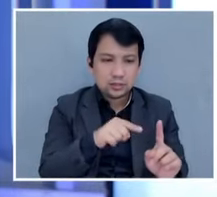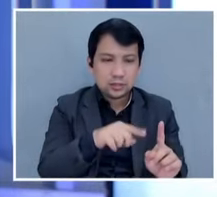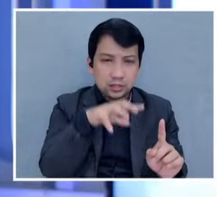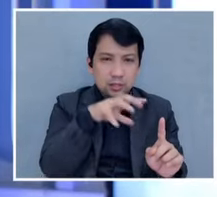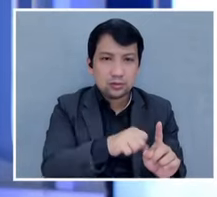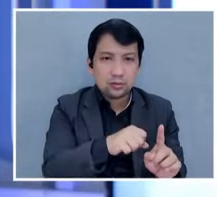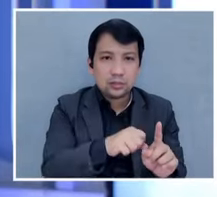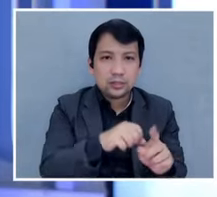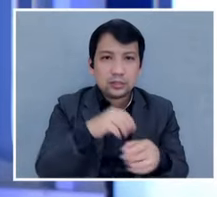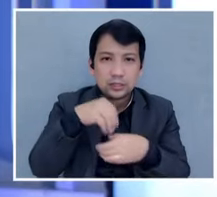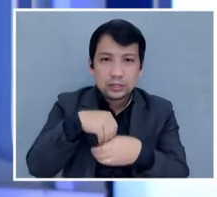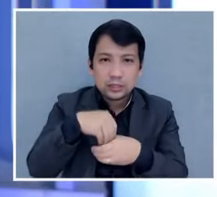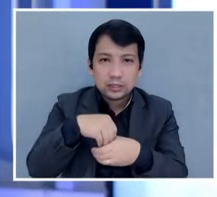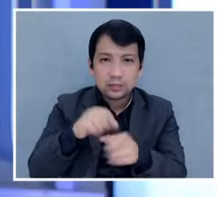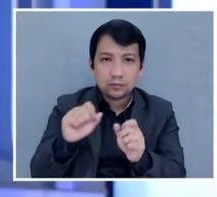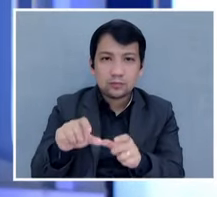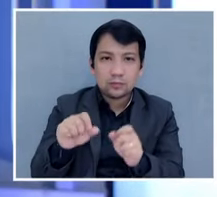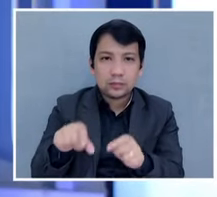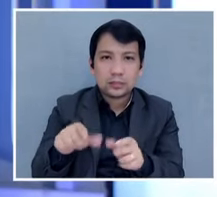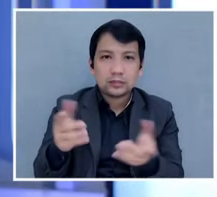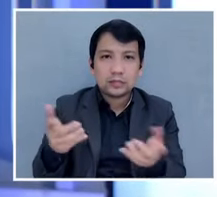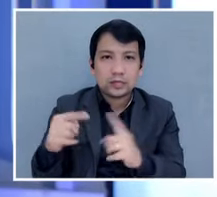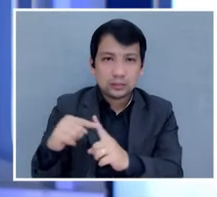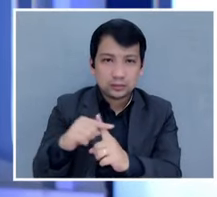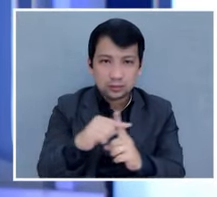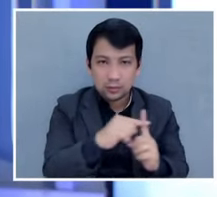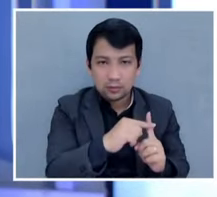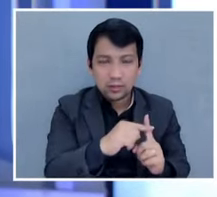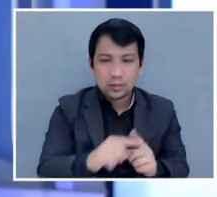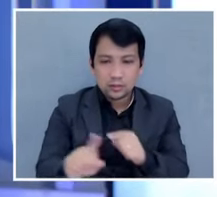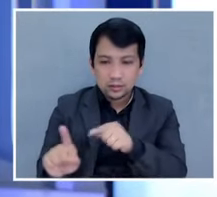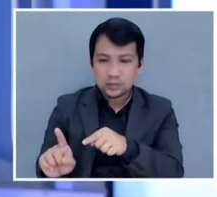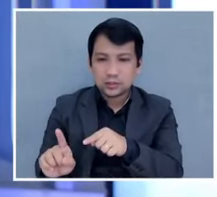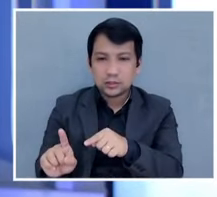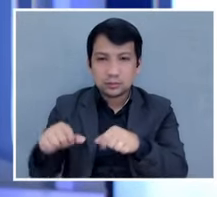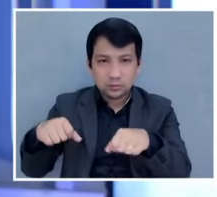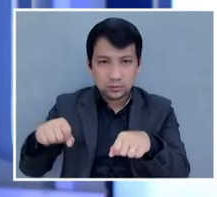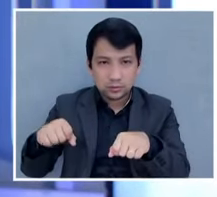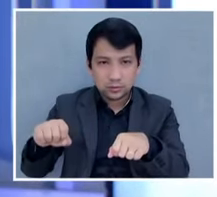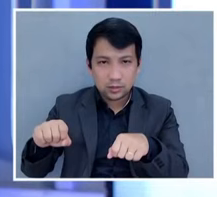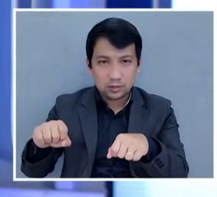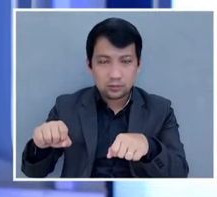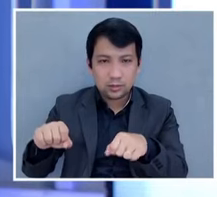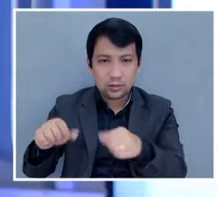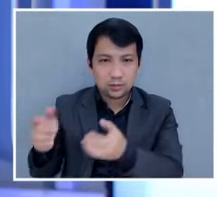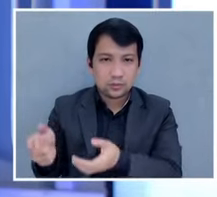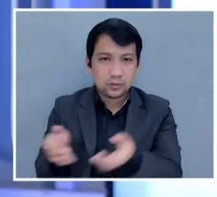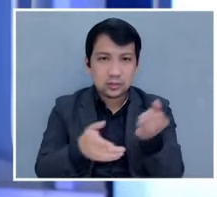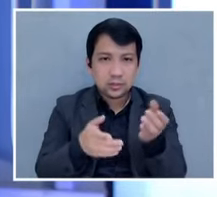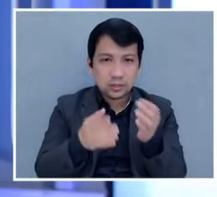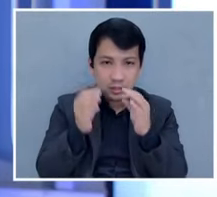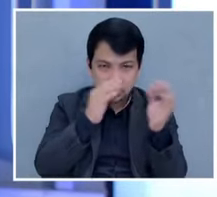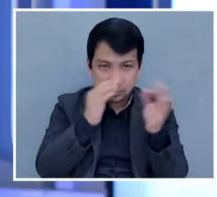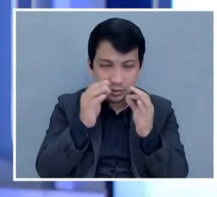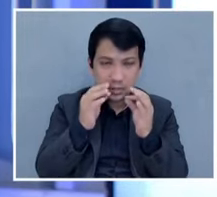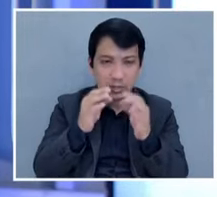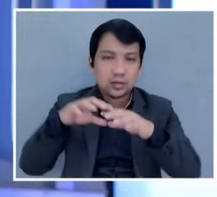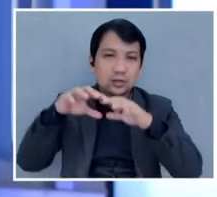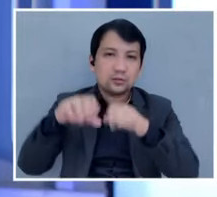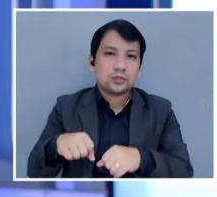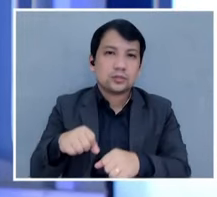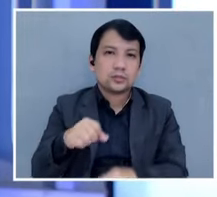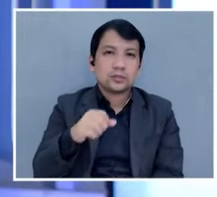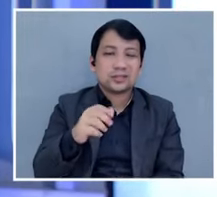loob ng simenteryo. Nasita rin sa checkpoint ang isang habal-habal driver na magde-deliver umano ng ilegal na droga sa Pasig